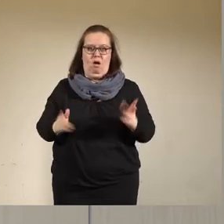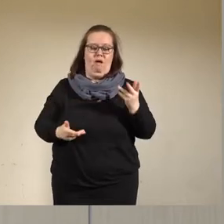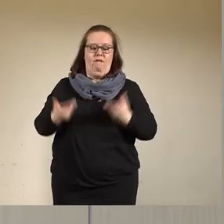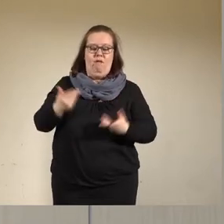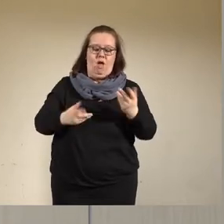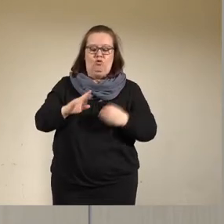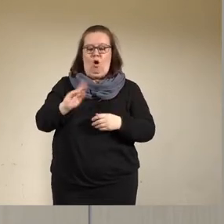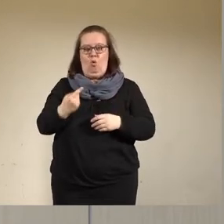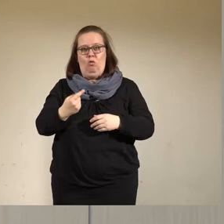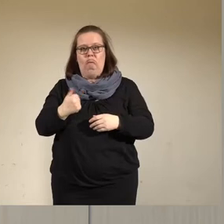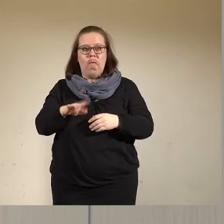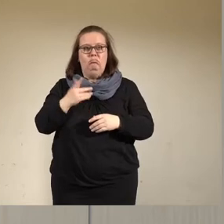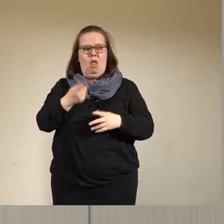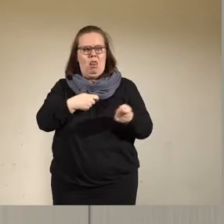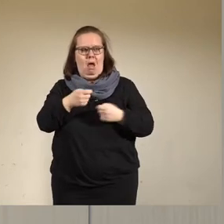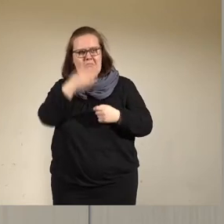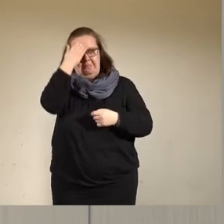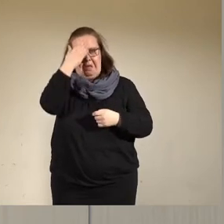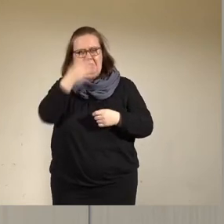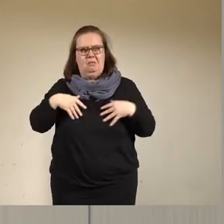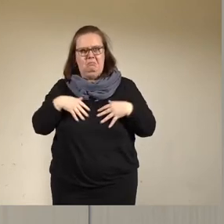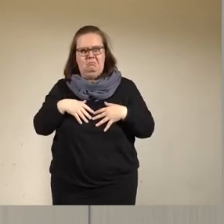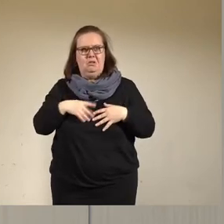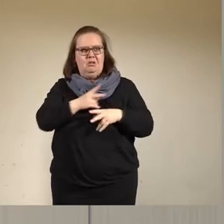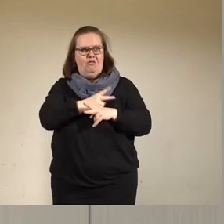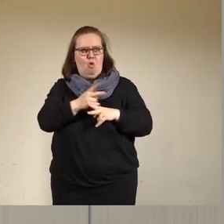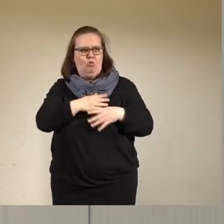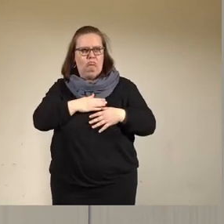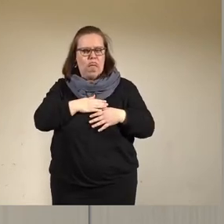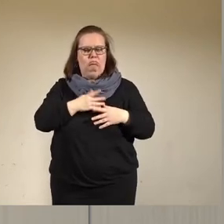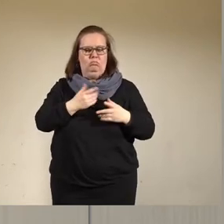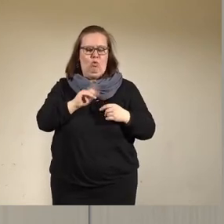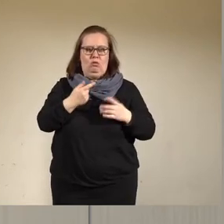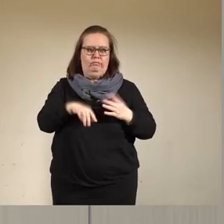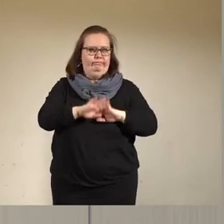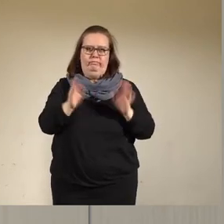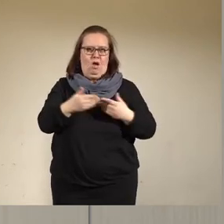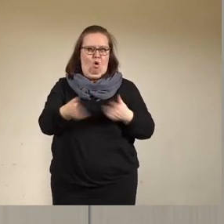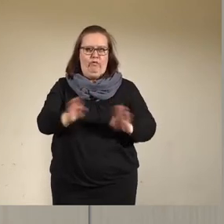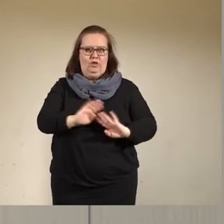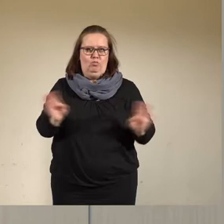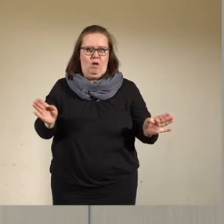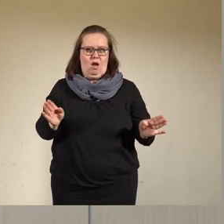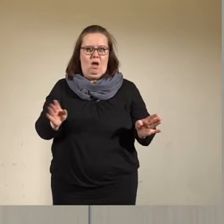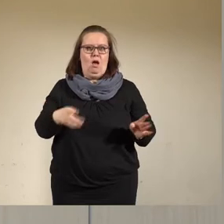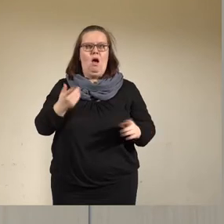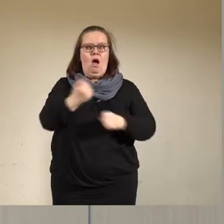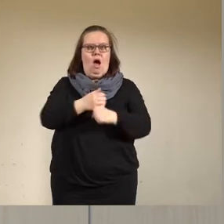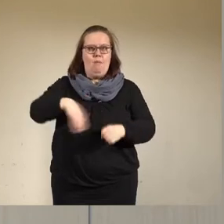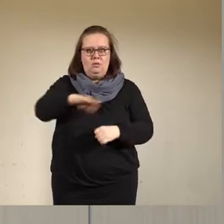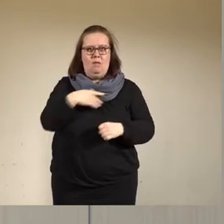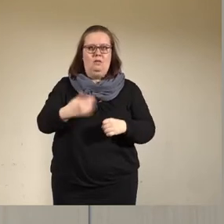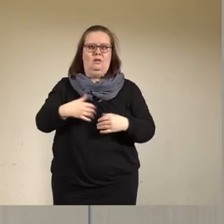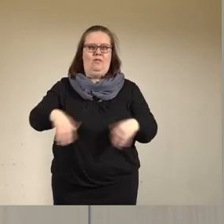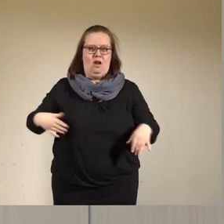Vielleicht der ein oder andere vertraute Laden, den wir lieben und schätzen, wird nicht mehr öffnen. Arbeitsplätze werden